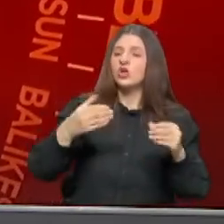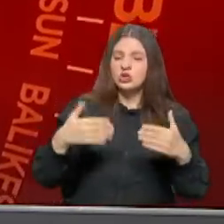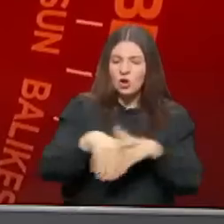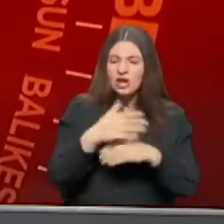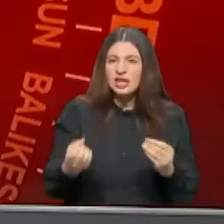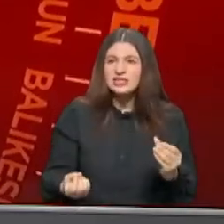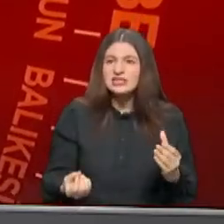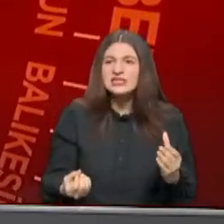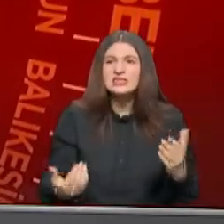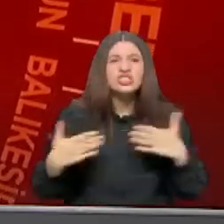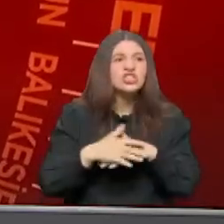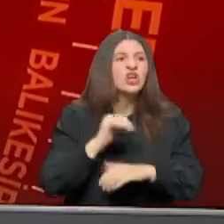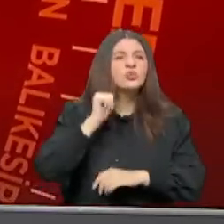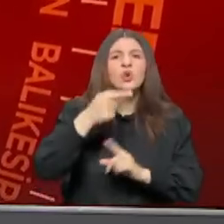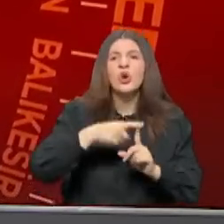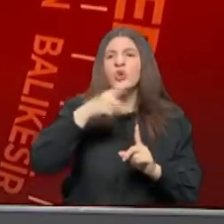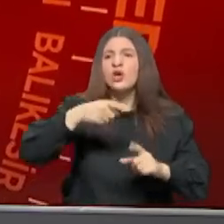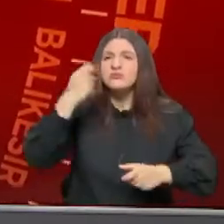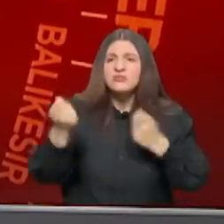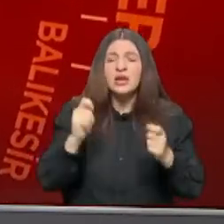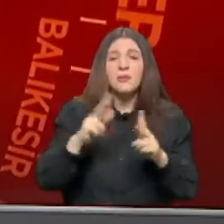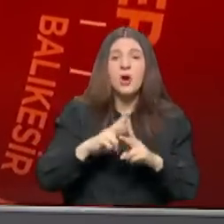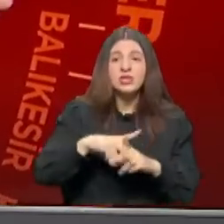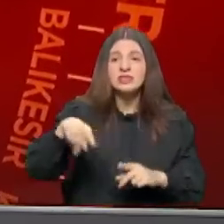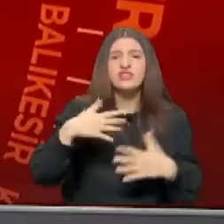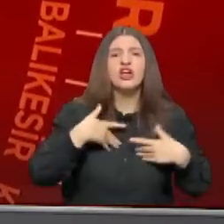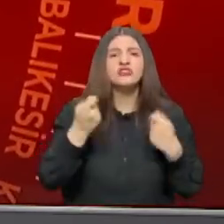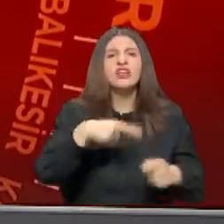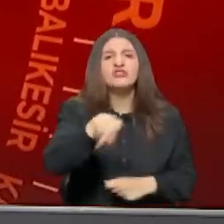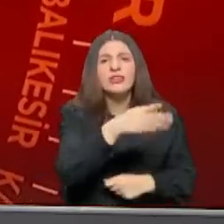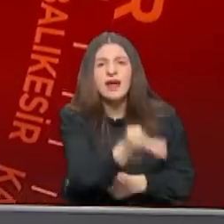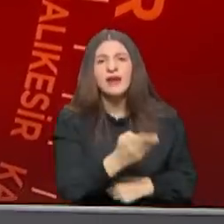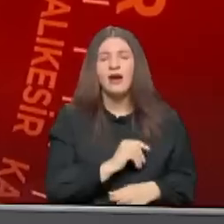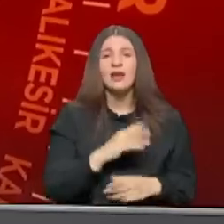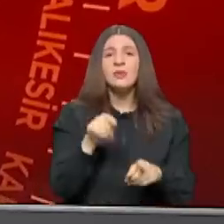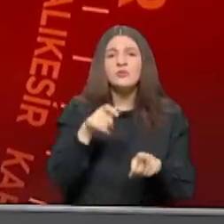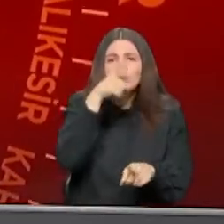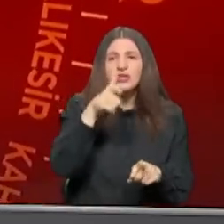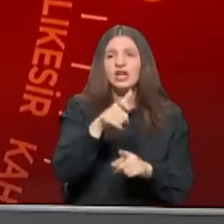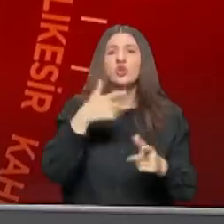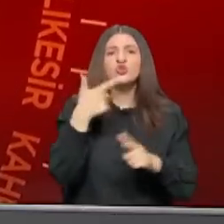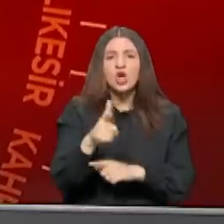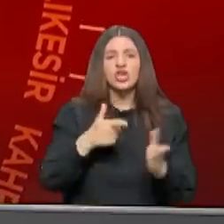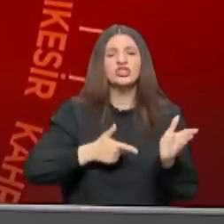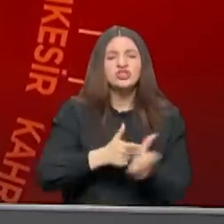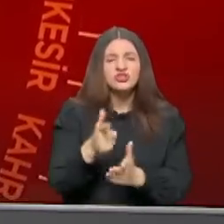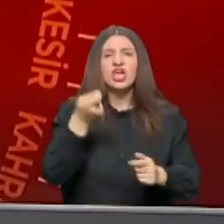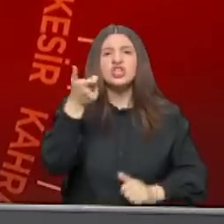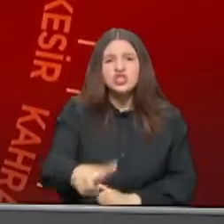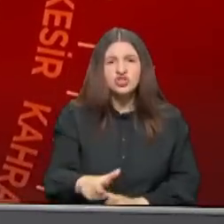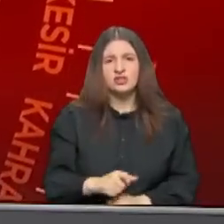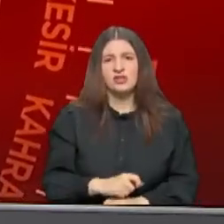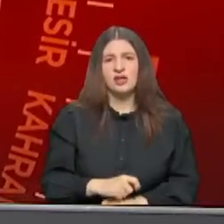sabahtan bir sonraki güne kadar görev yapan polislere, sağlık çalışanlarına, Ya bu ülkenin köylüsüne, çiftçisine,